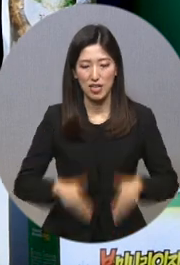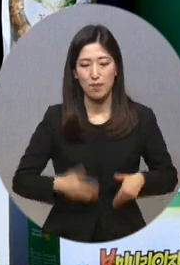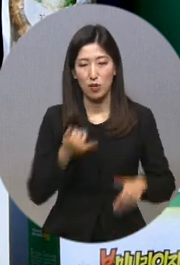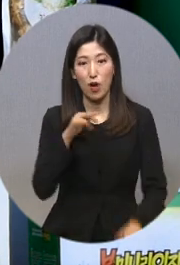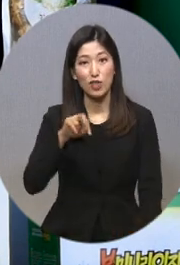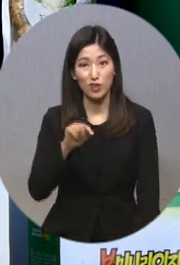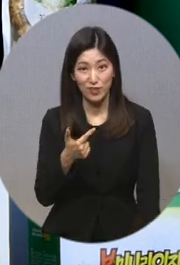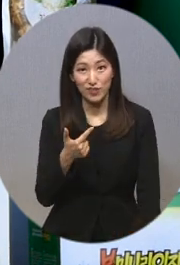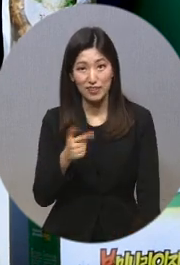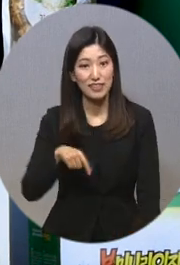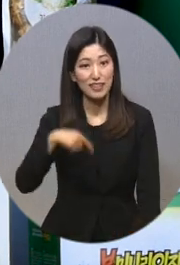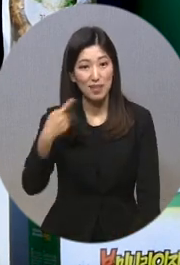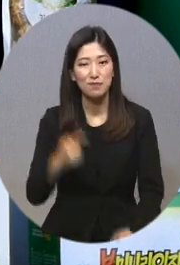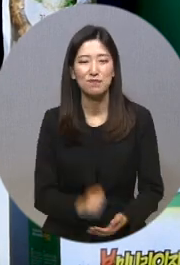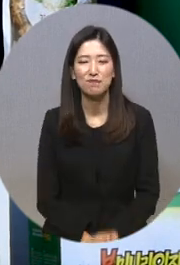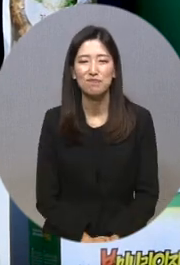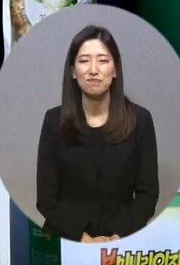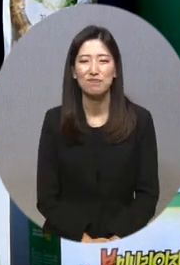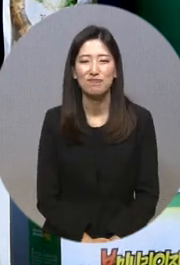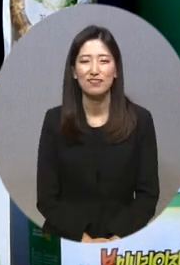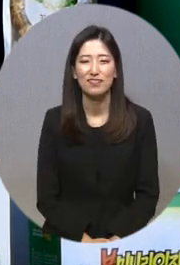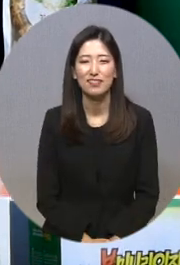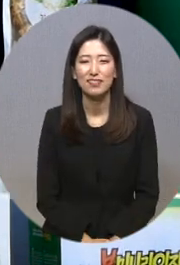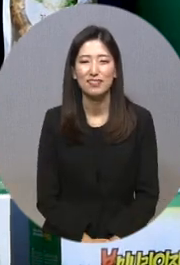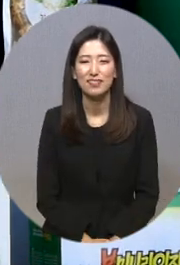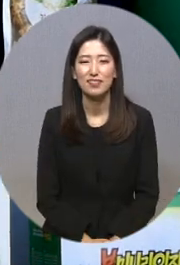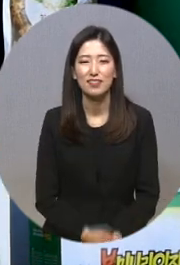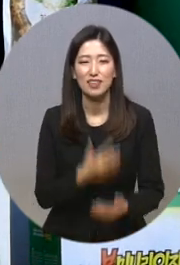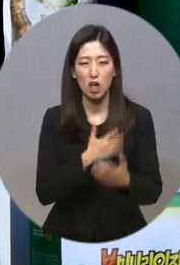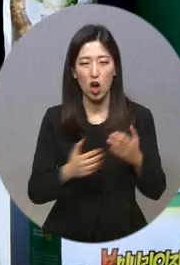화순이었고요. 다 함께 신나게 외치겠습니다.